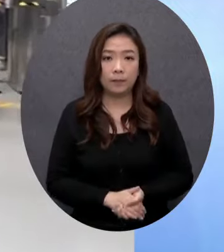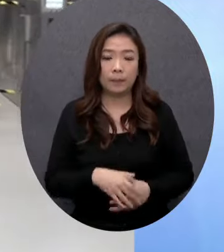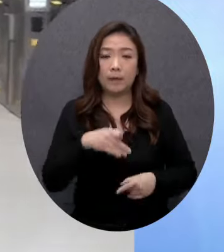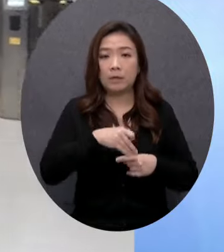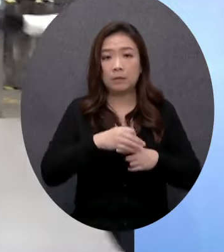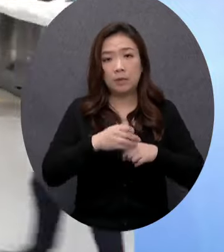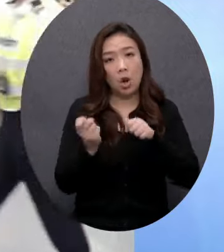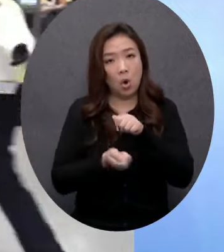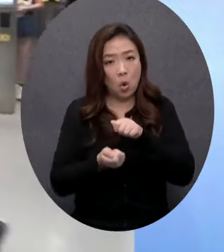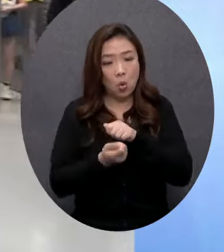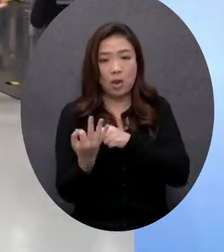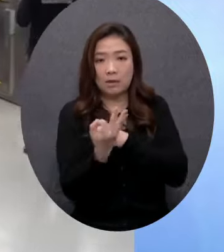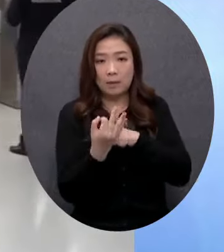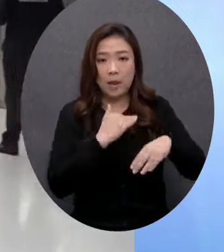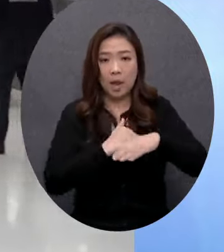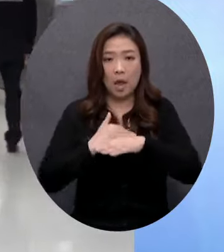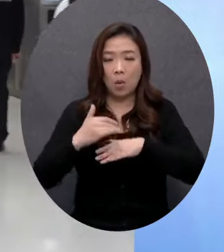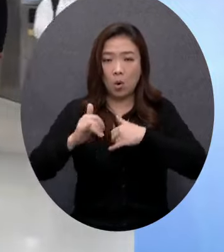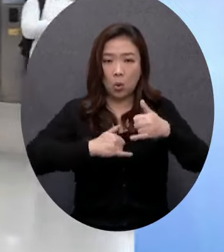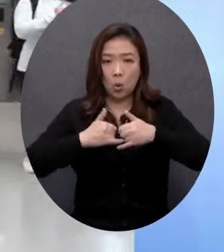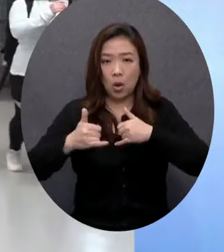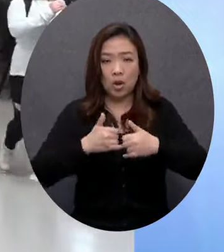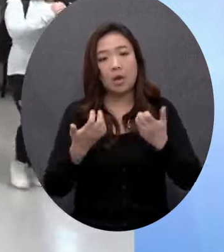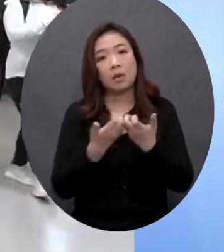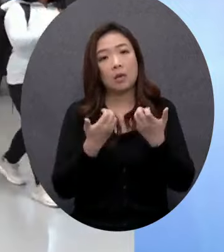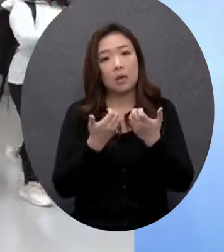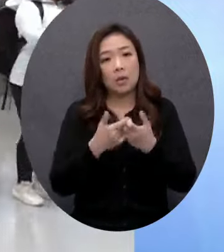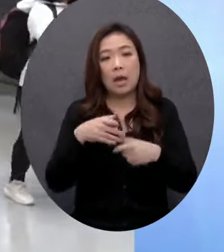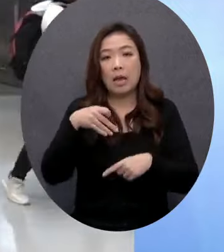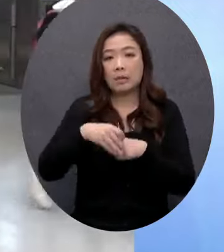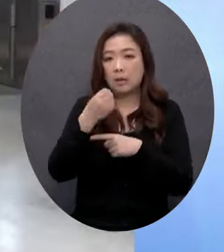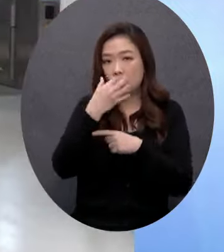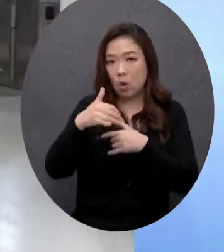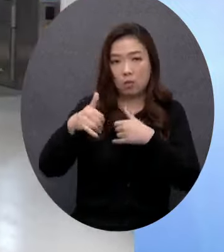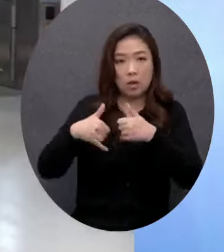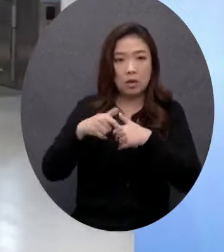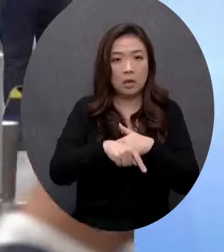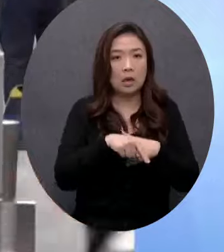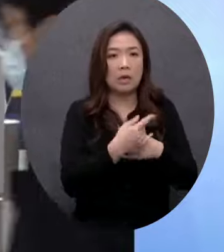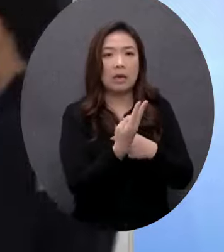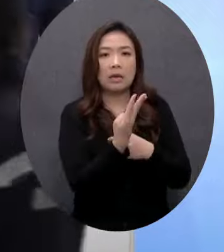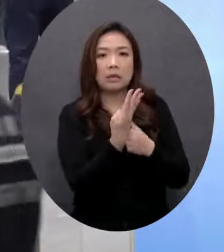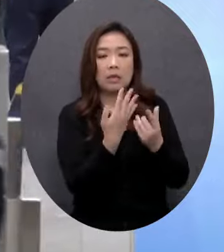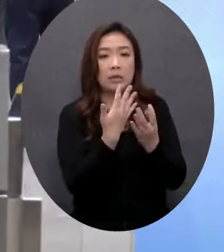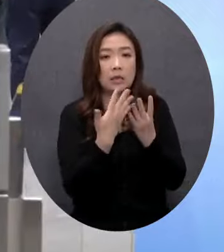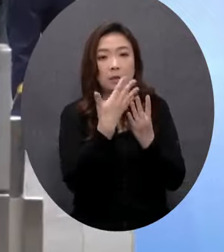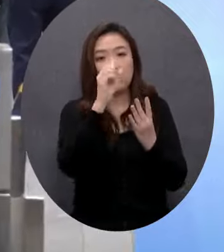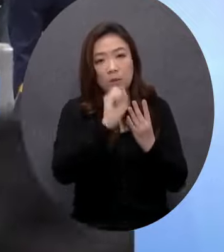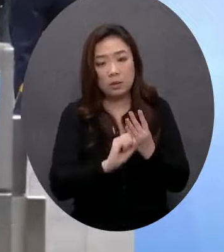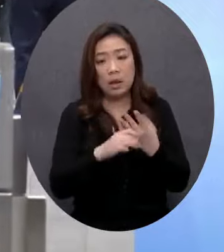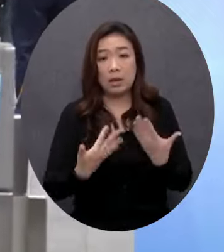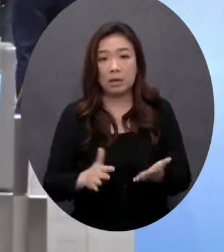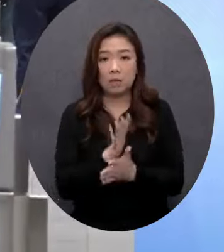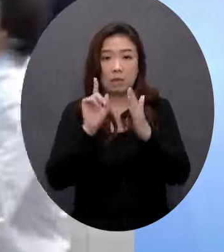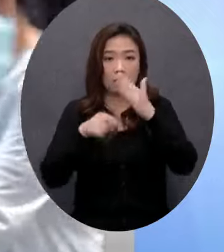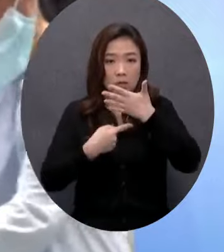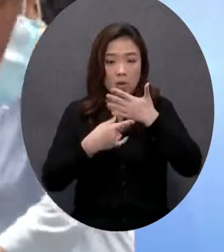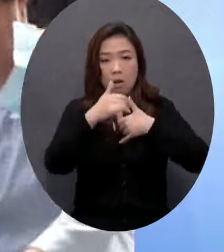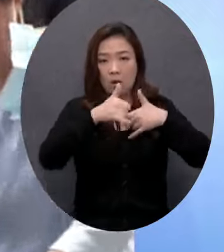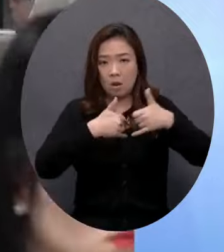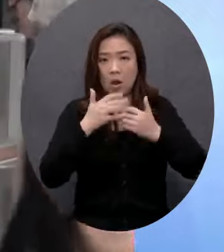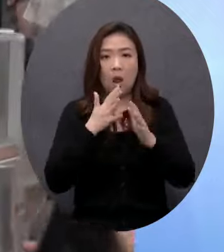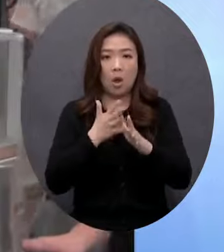罗湖三大口岸的通关人次占深港通关总量大约四成半。今年五一期间出入境旅客都